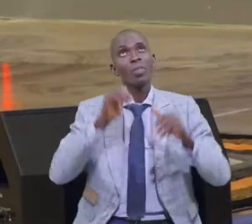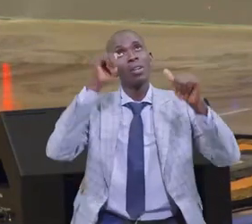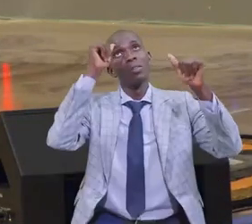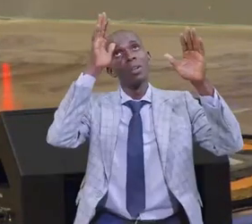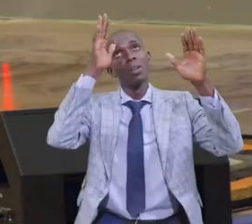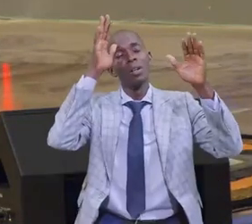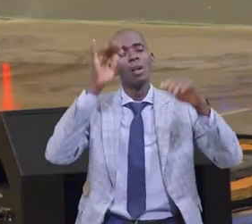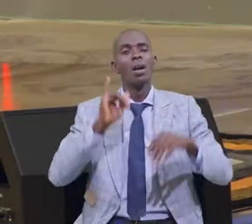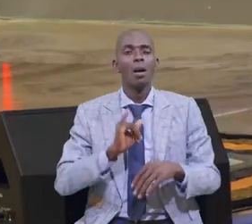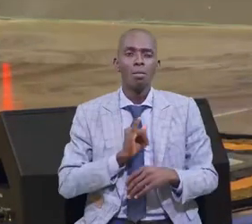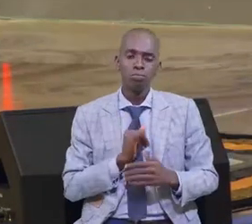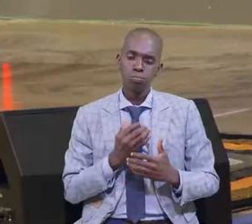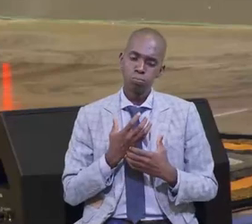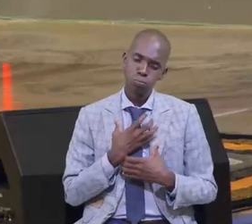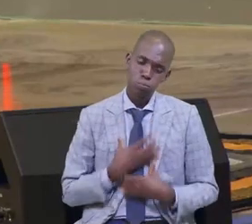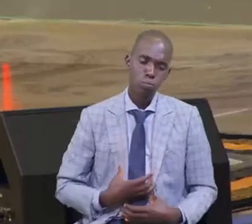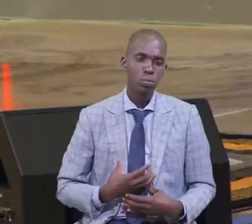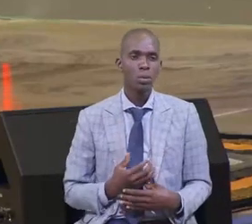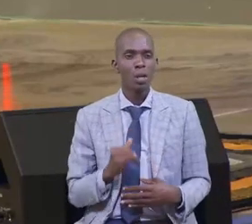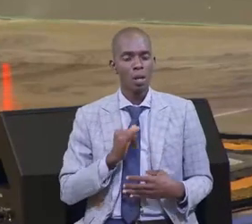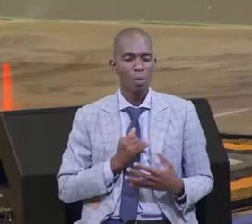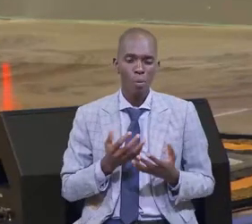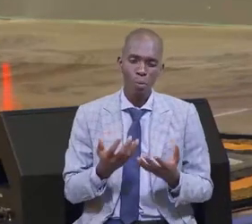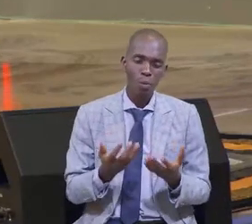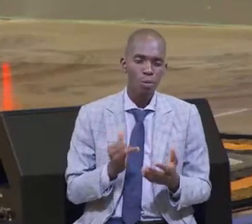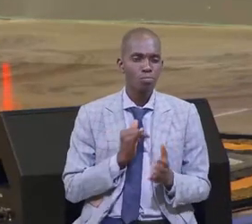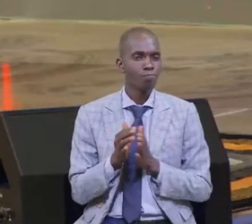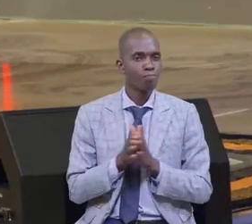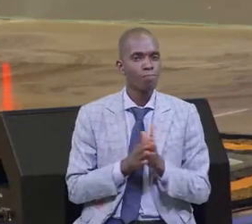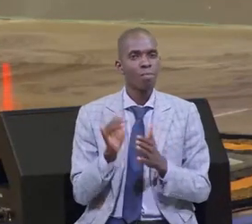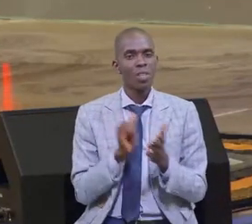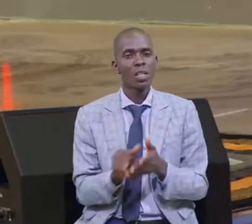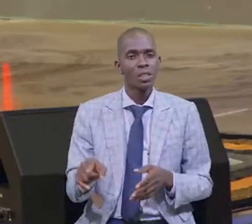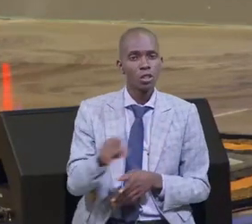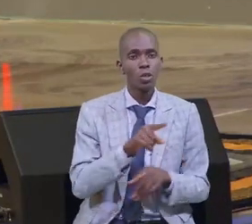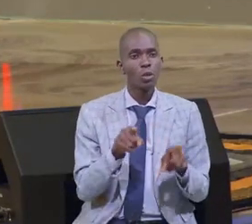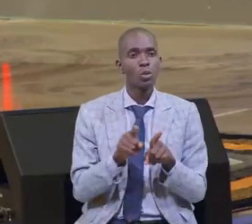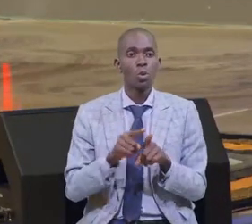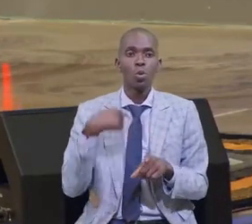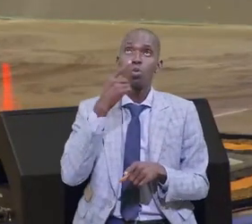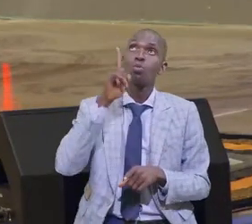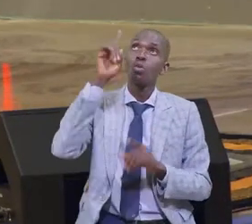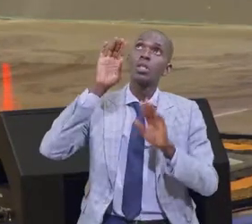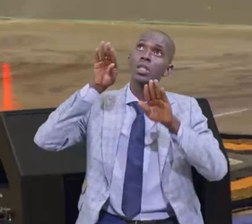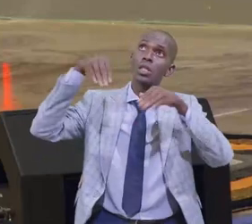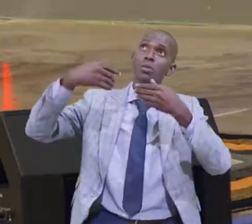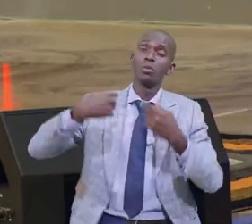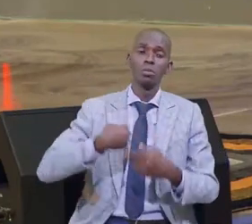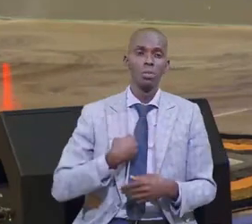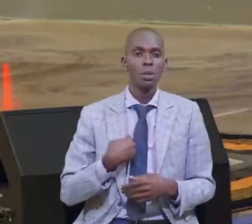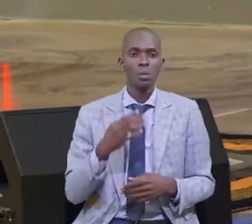Jean 17, le verset 24. Père, je veux que là où je suis, ce que tu m'as